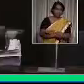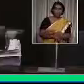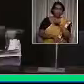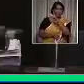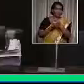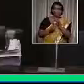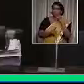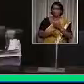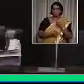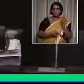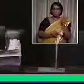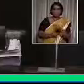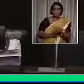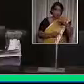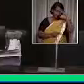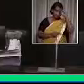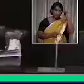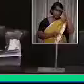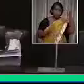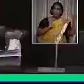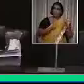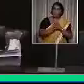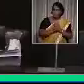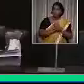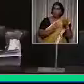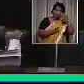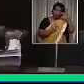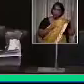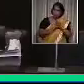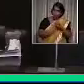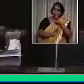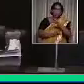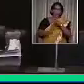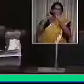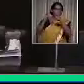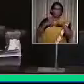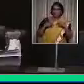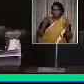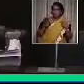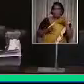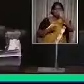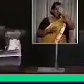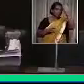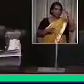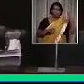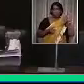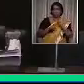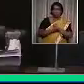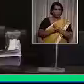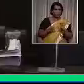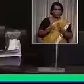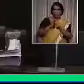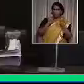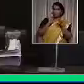நியாயமாக நடந்து கொள்ளுங்கள் என்று சொன்ன பொழுது, உலக லாவிய ரீதியிலே எந்த ஒரு நாடும் செய்யாத அநியாயத்தை இந்த நாட்டிலே செய்தார். நாங்கள் மிக